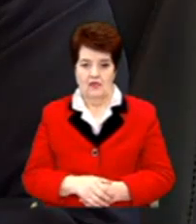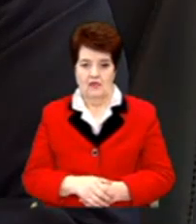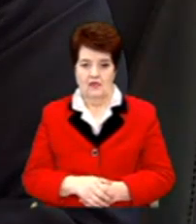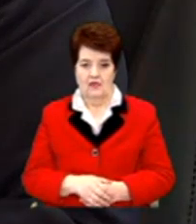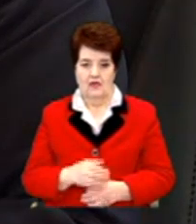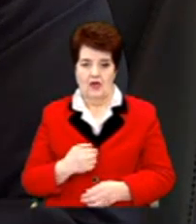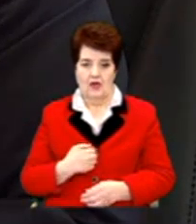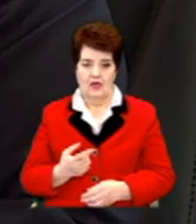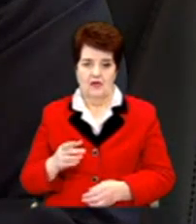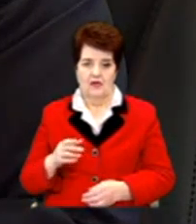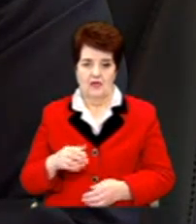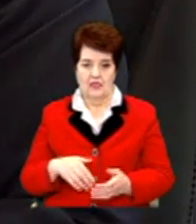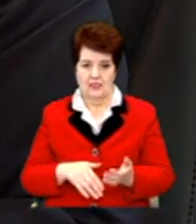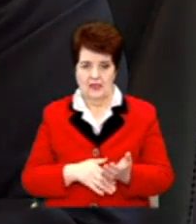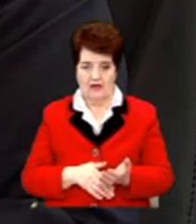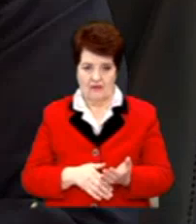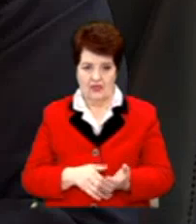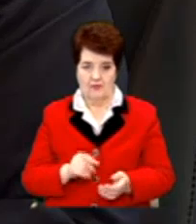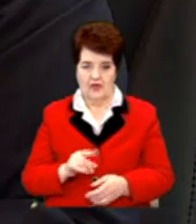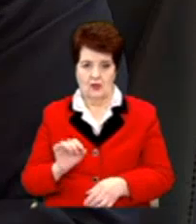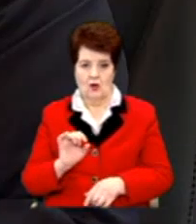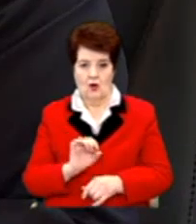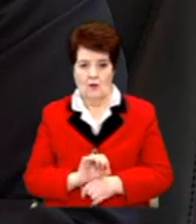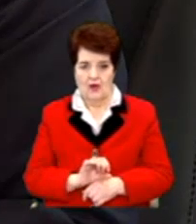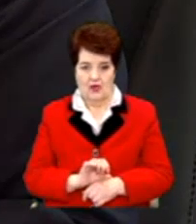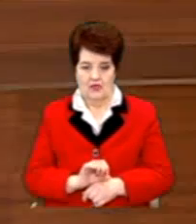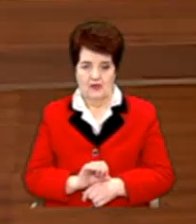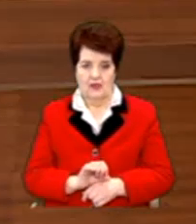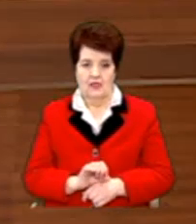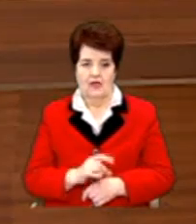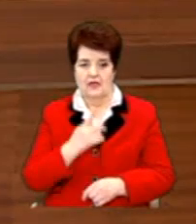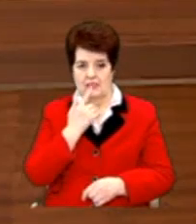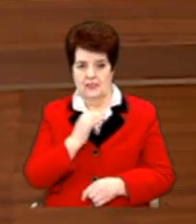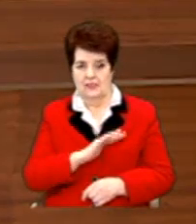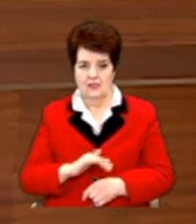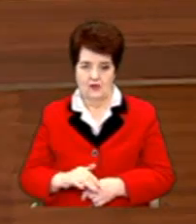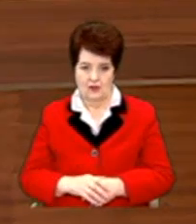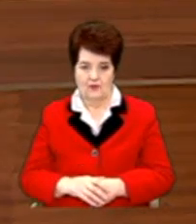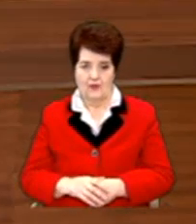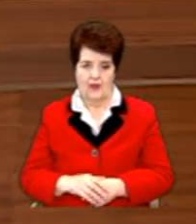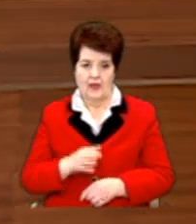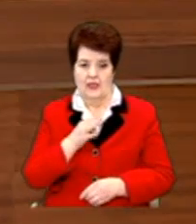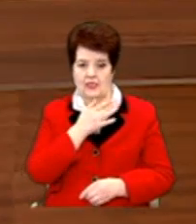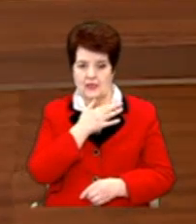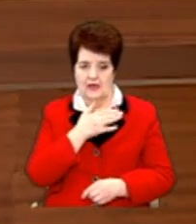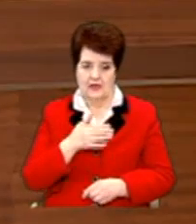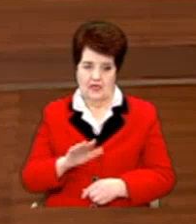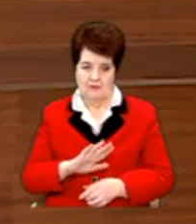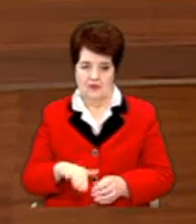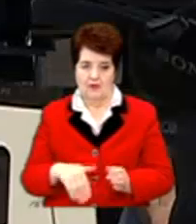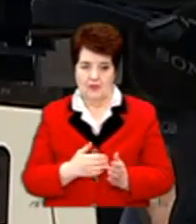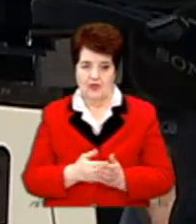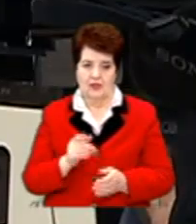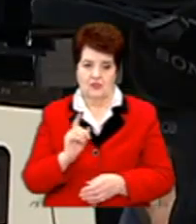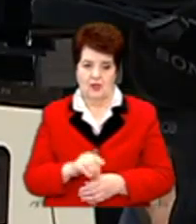a intervenit pentru oprirea vărsării de sânge. Că între timp sau până la acel